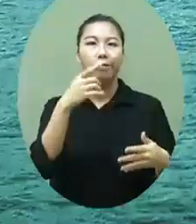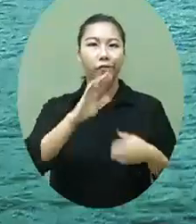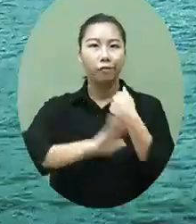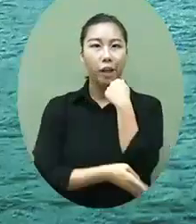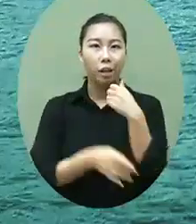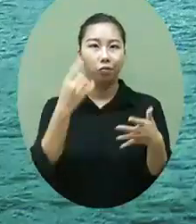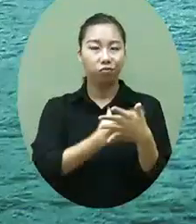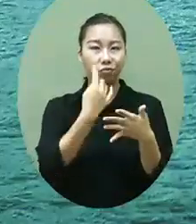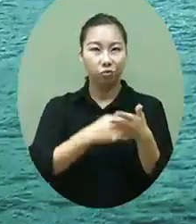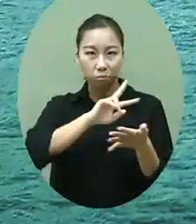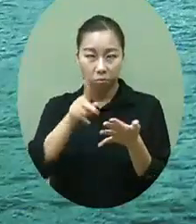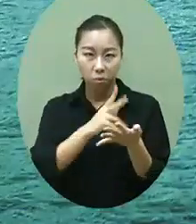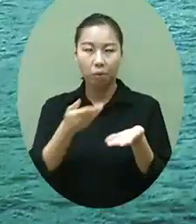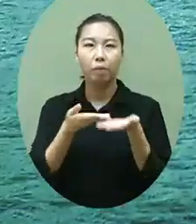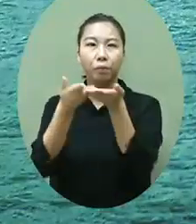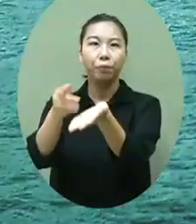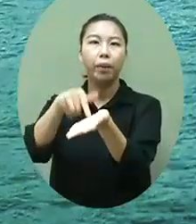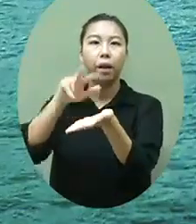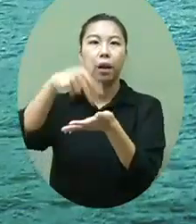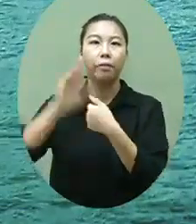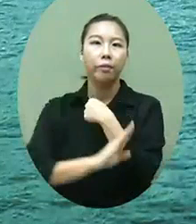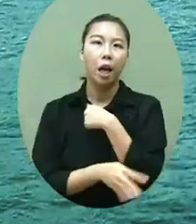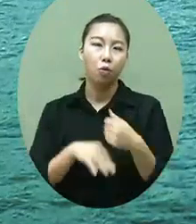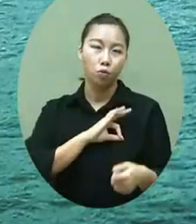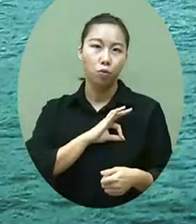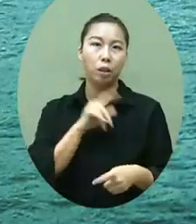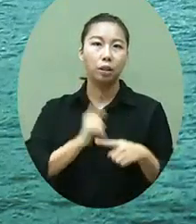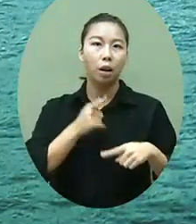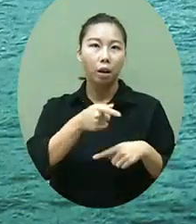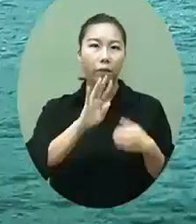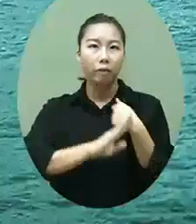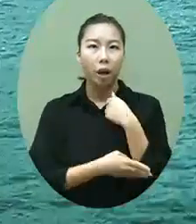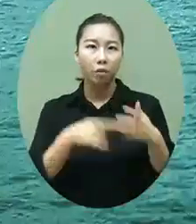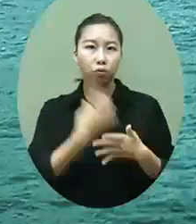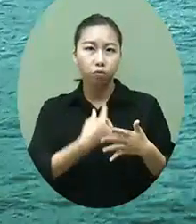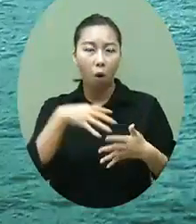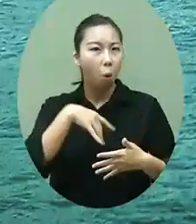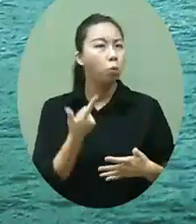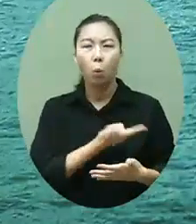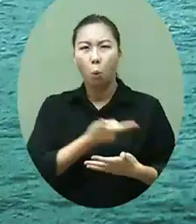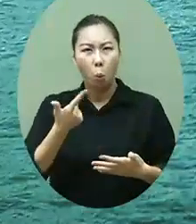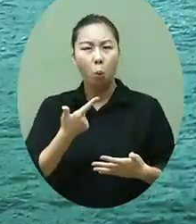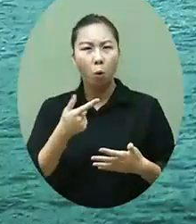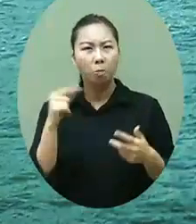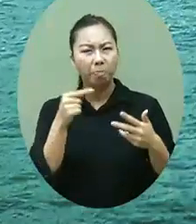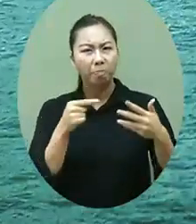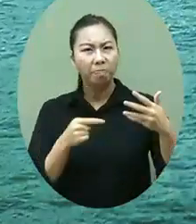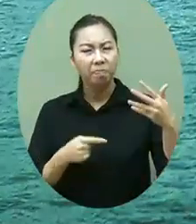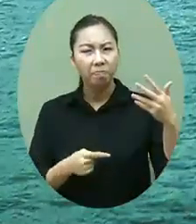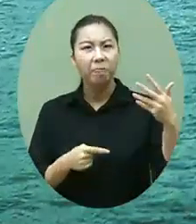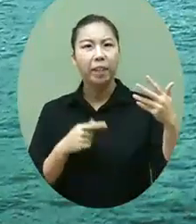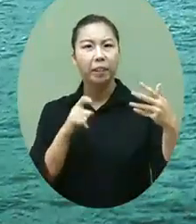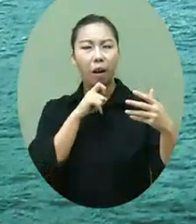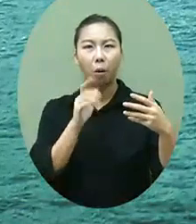關嘅法例嘅修訂咧係提交俾立法會嘅，因為個法例咧嗰、那個內容都幾多，同埋嘅都